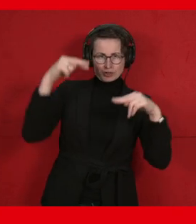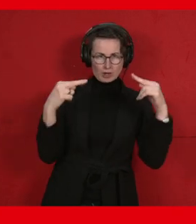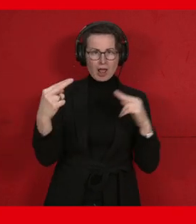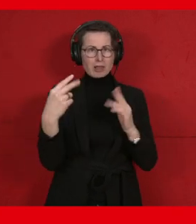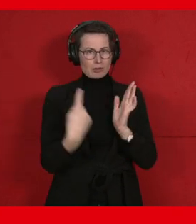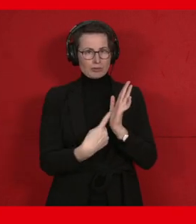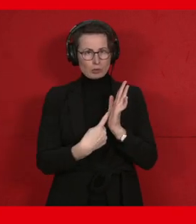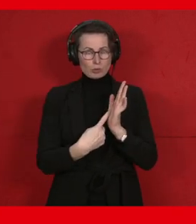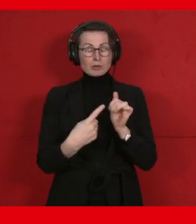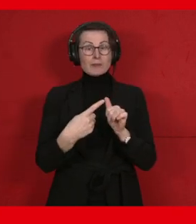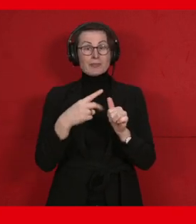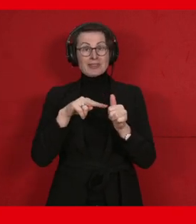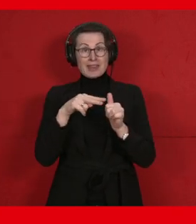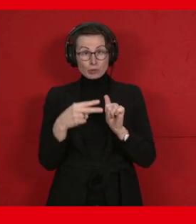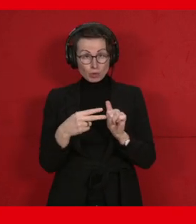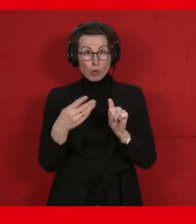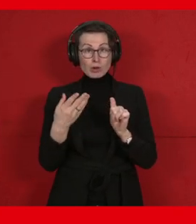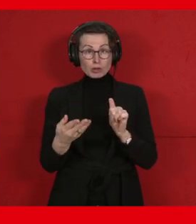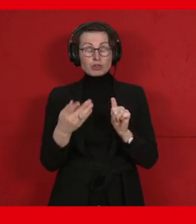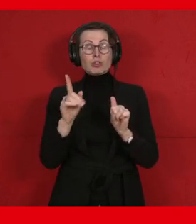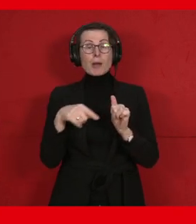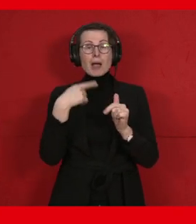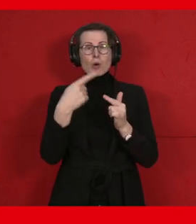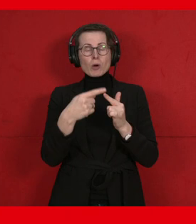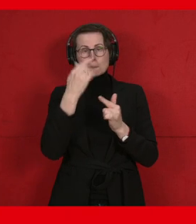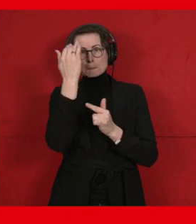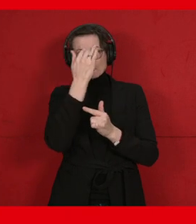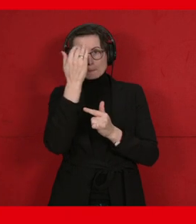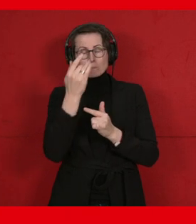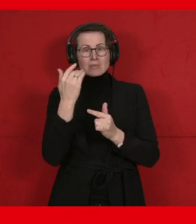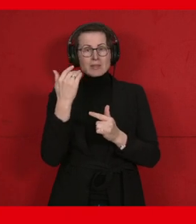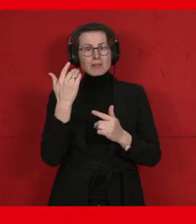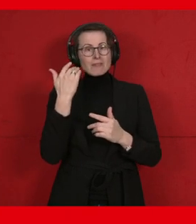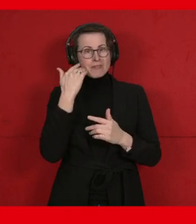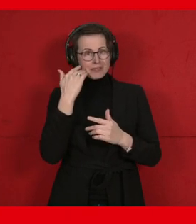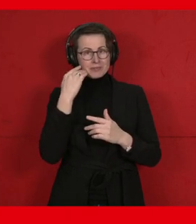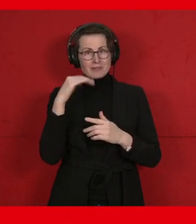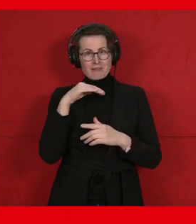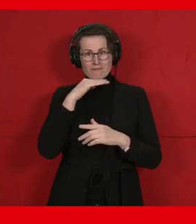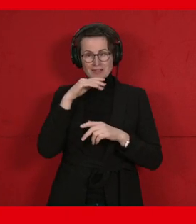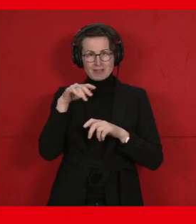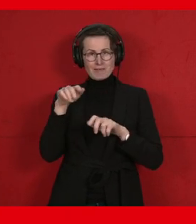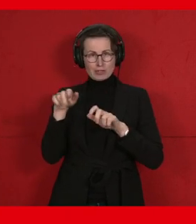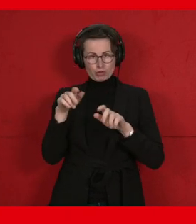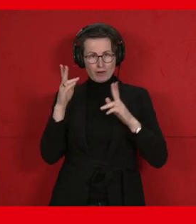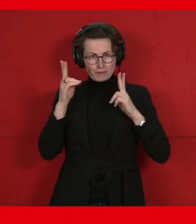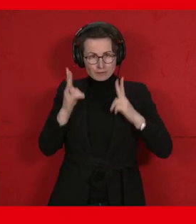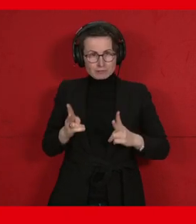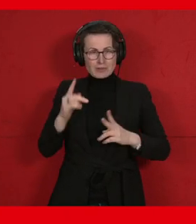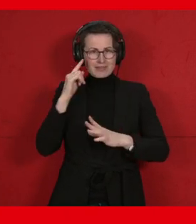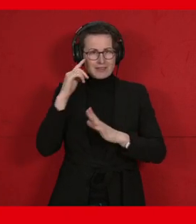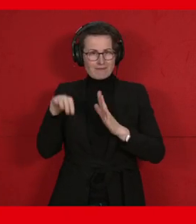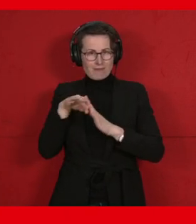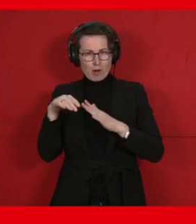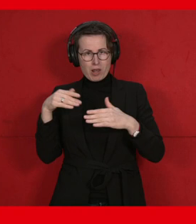sowohl technologisch, aber eben auch sozusagen zu überlegen, wo beginnt die Wasserwirtschaft an den richtigen Stellen. Und da